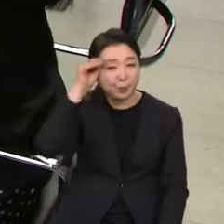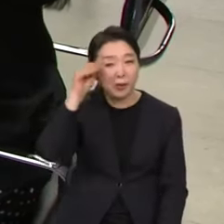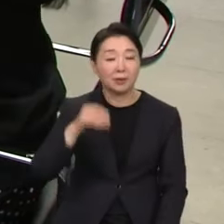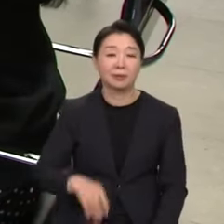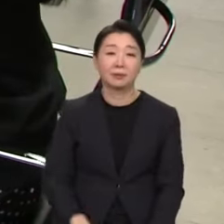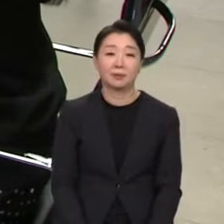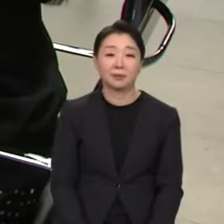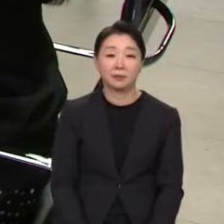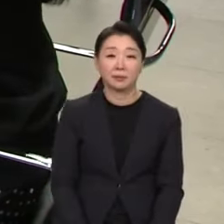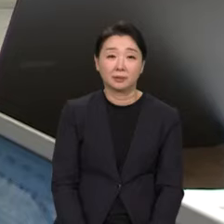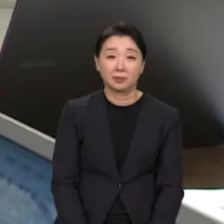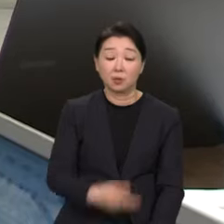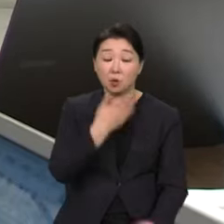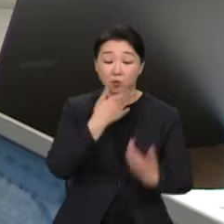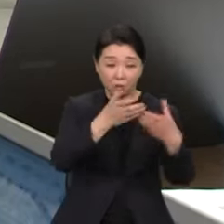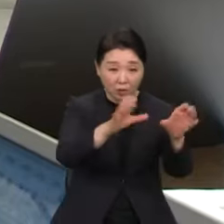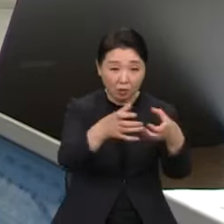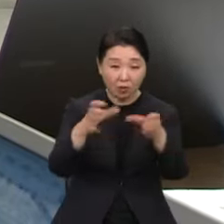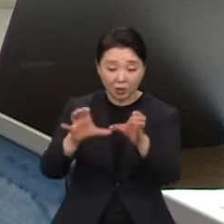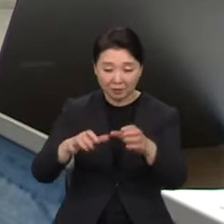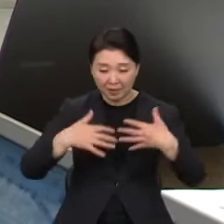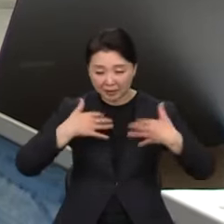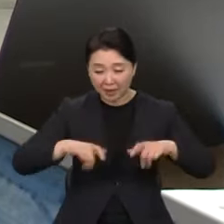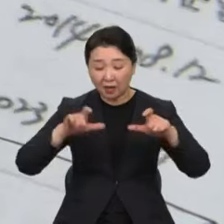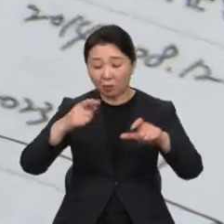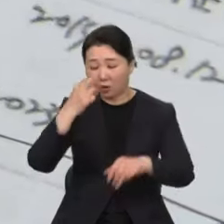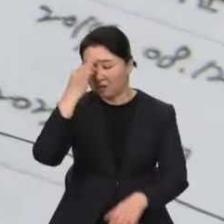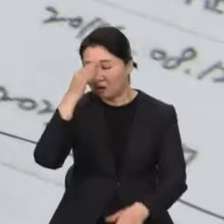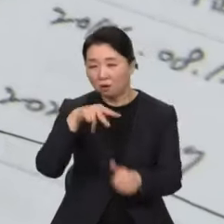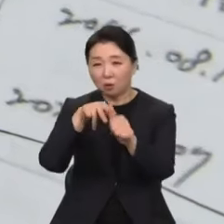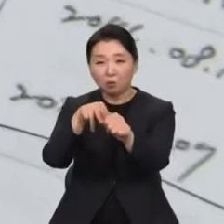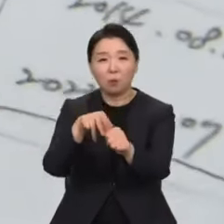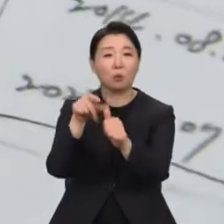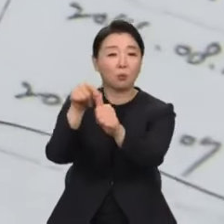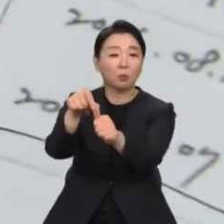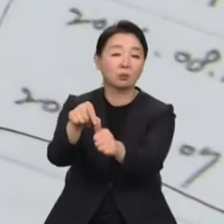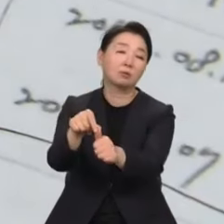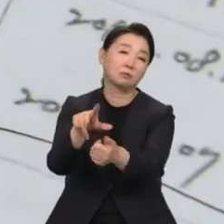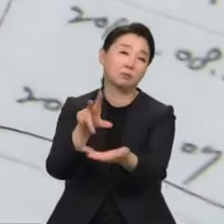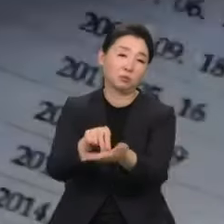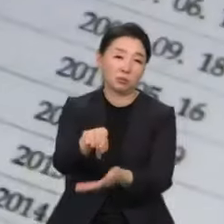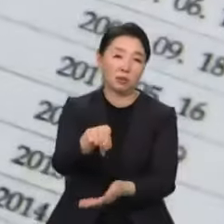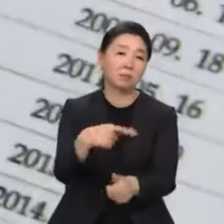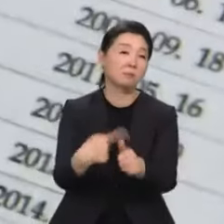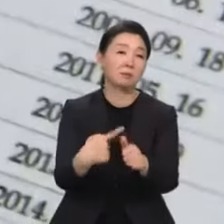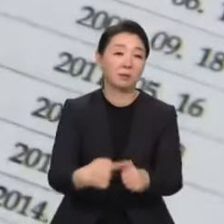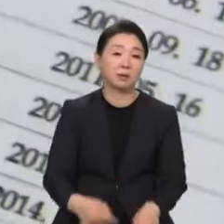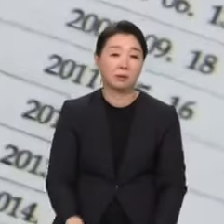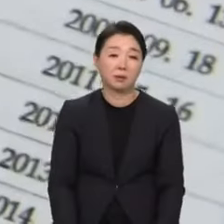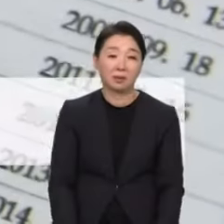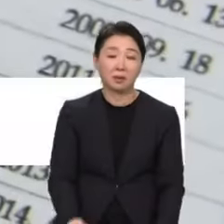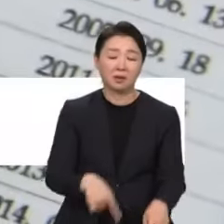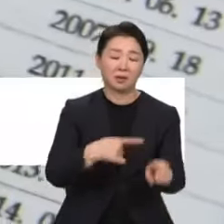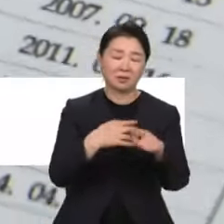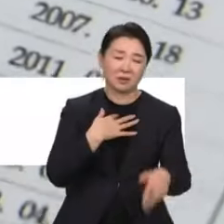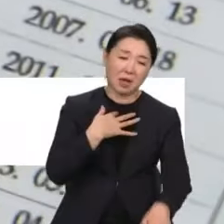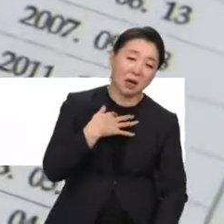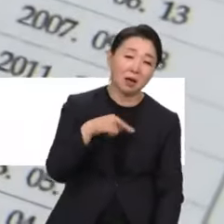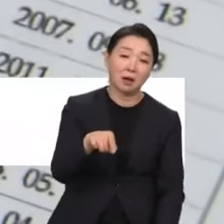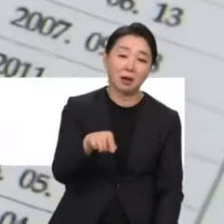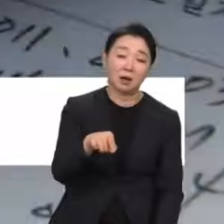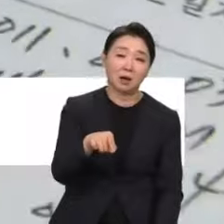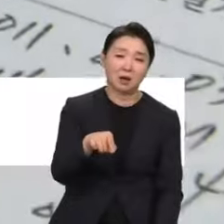전문가들은 주요 정당들이 일부 약세 지역에 전과 후보자를 공천하는 문제를 지적합니다. 정치의 혐오감,